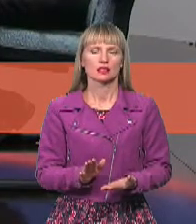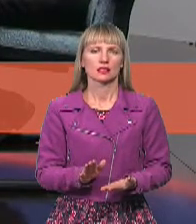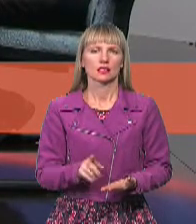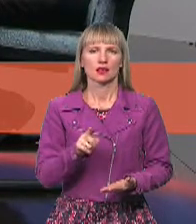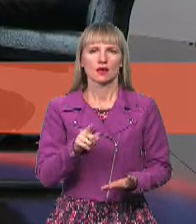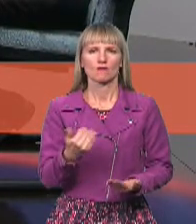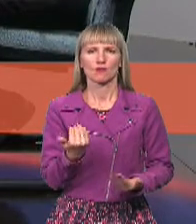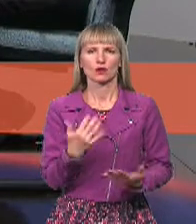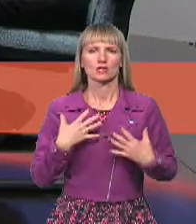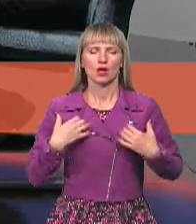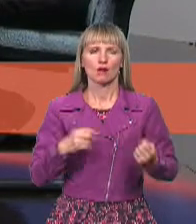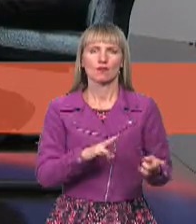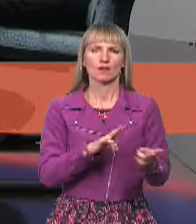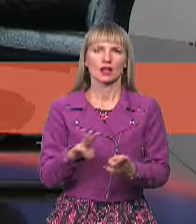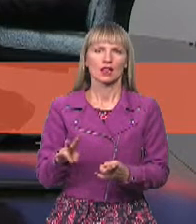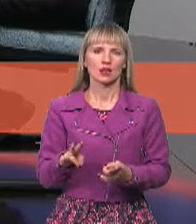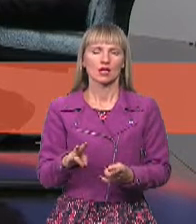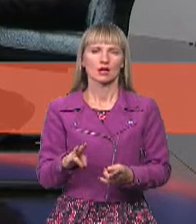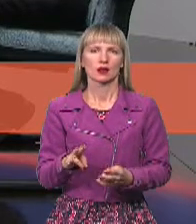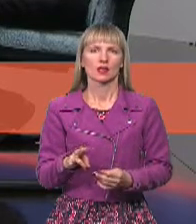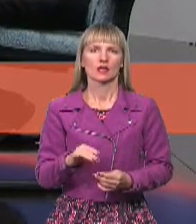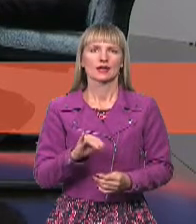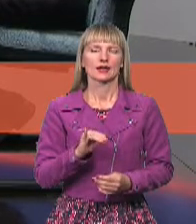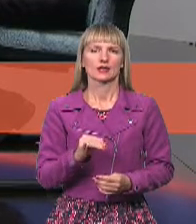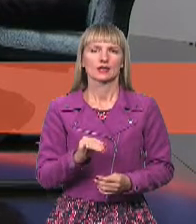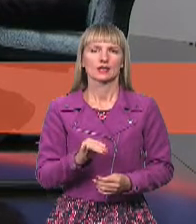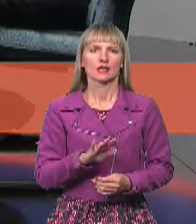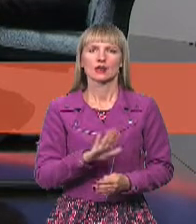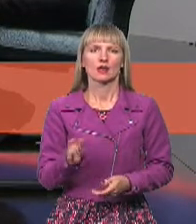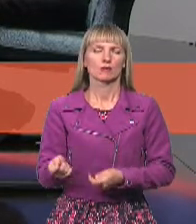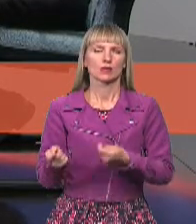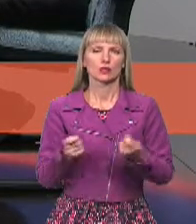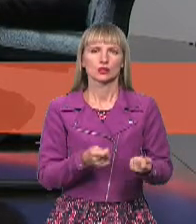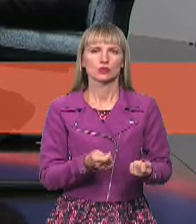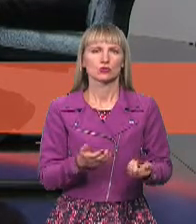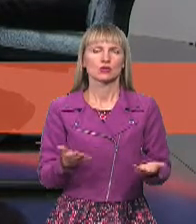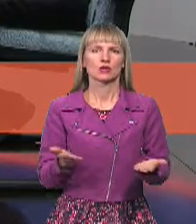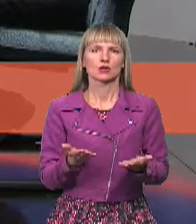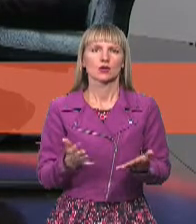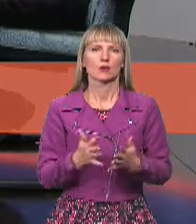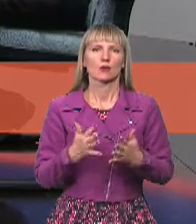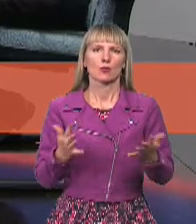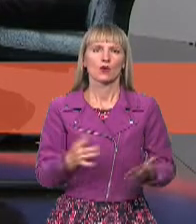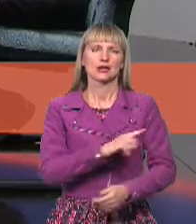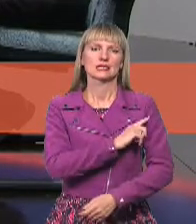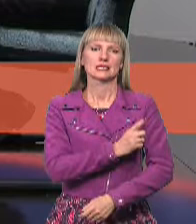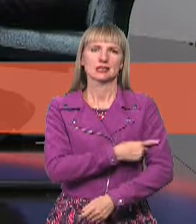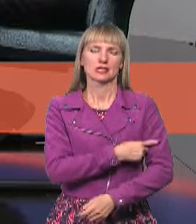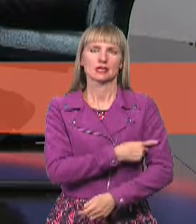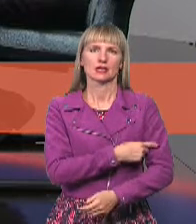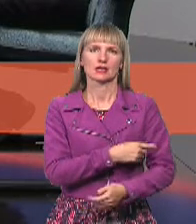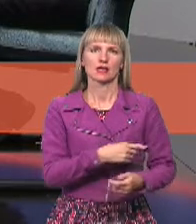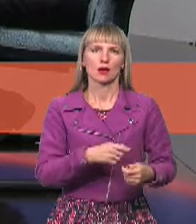его здоровью вреда и не причинит каких-нибудь более сильных последствий.